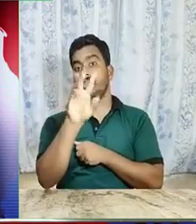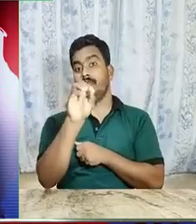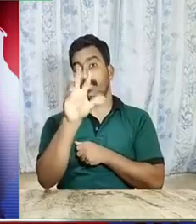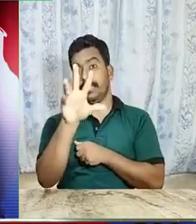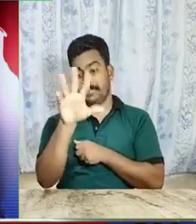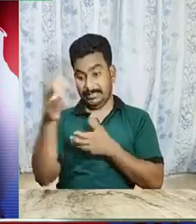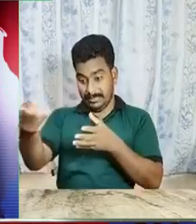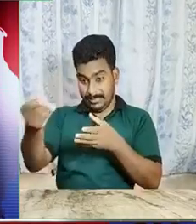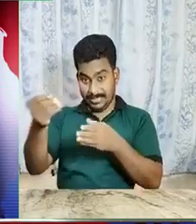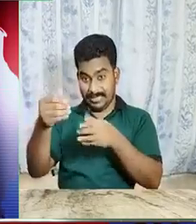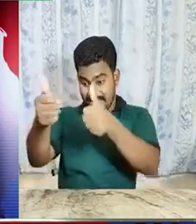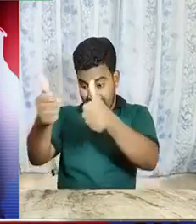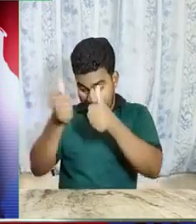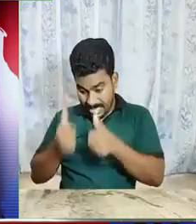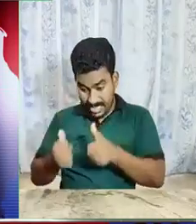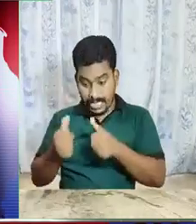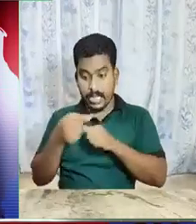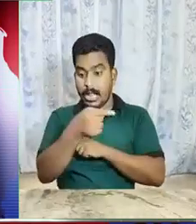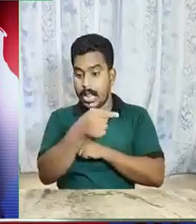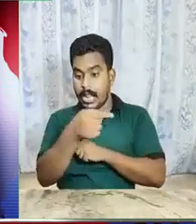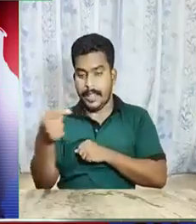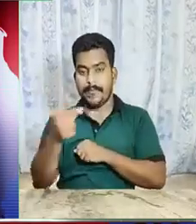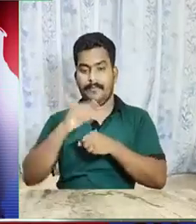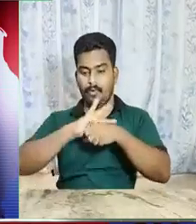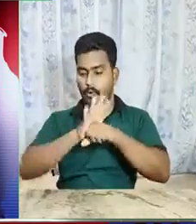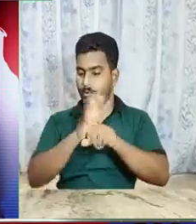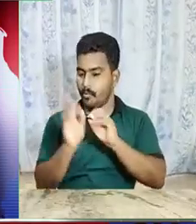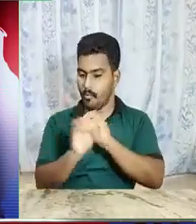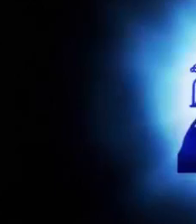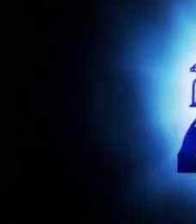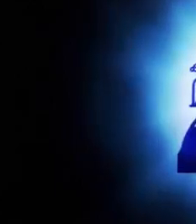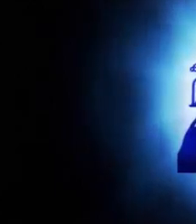രോഗബാധയില്ല എന്ന് ഉറപ്പാക്കിയിട്ടുണ്ട്.